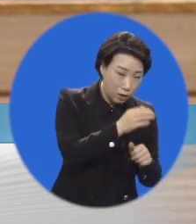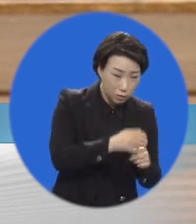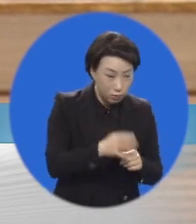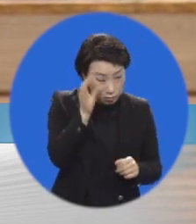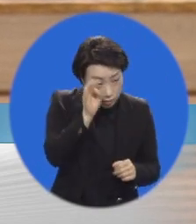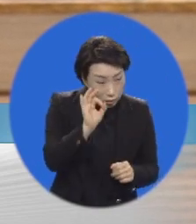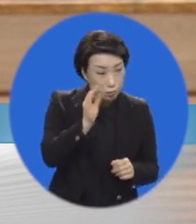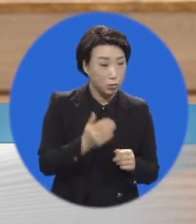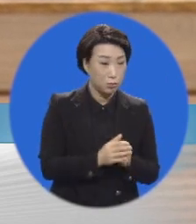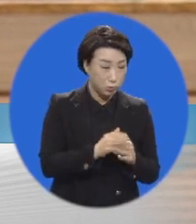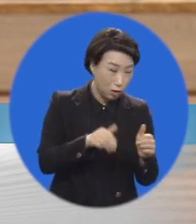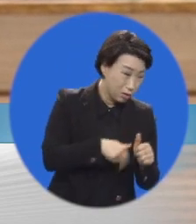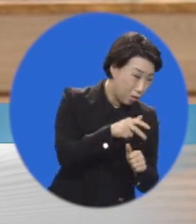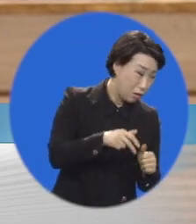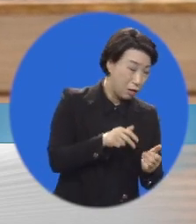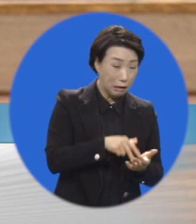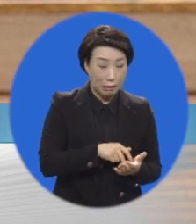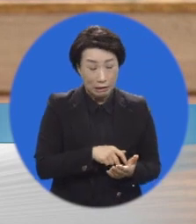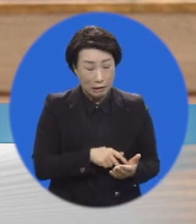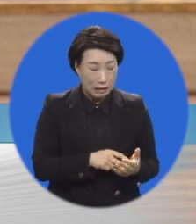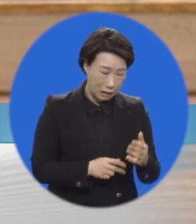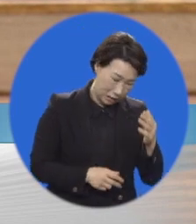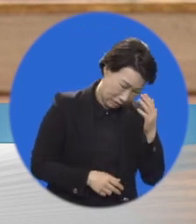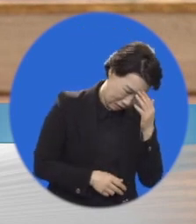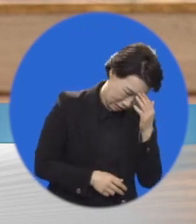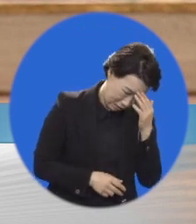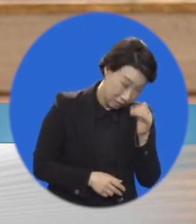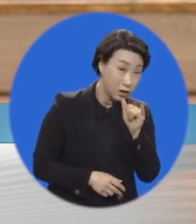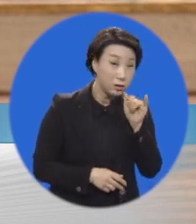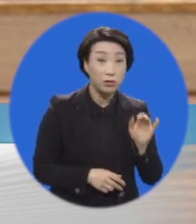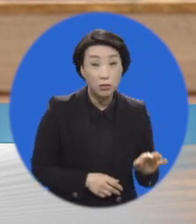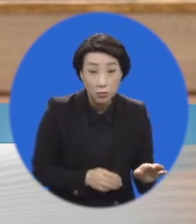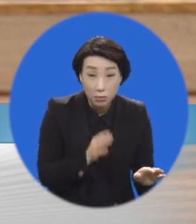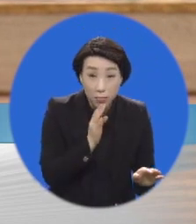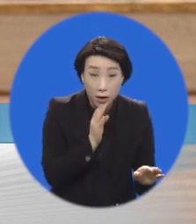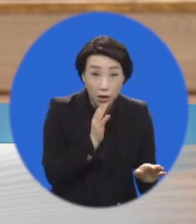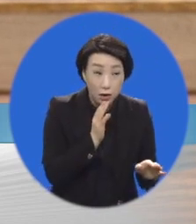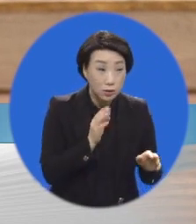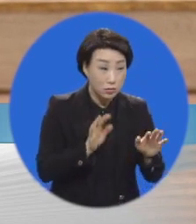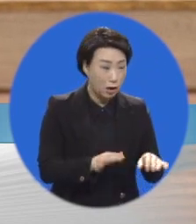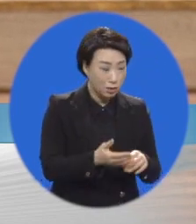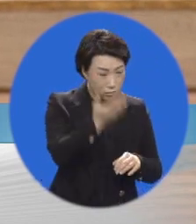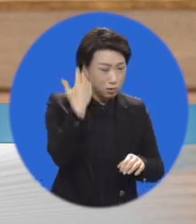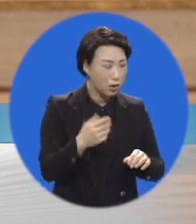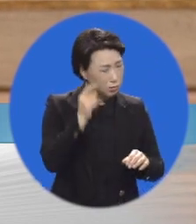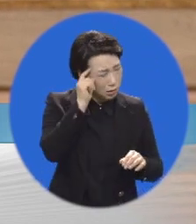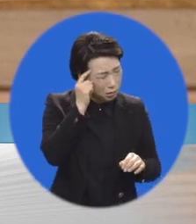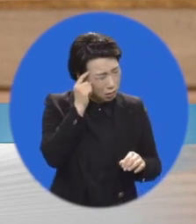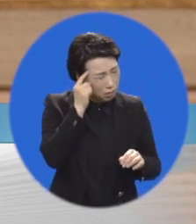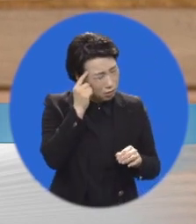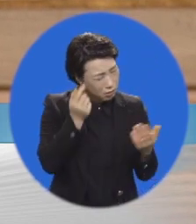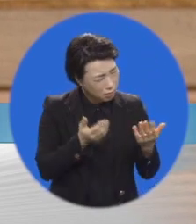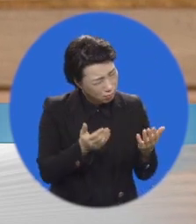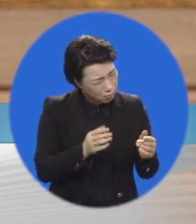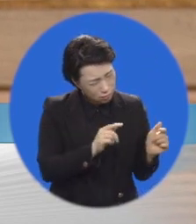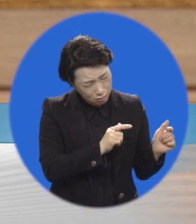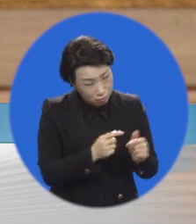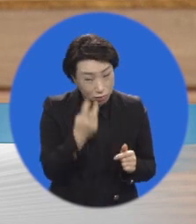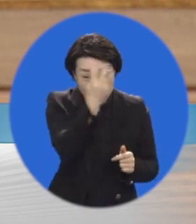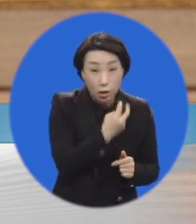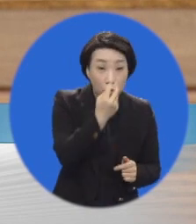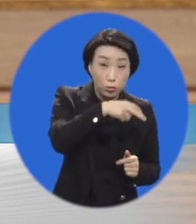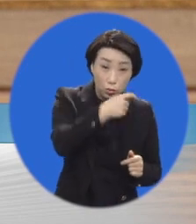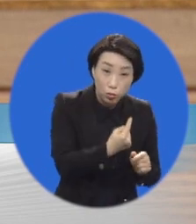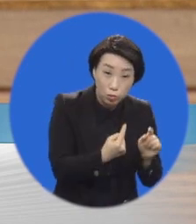찾고 상황을 찾고 현실을 찾고 내가 지나온 과거를 아무리